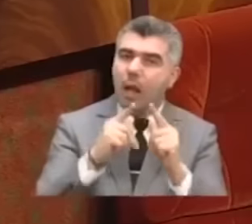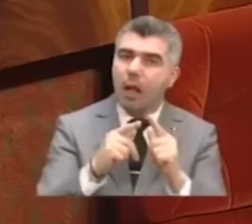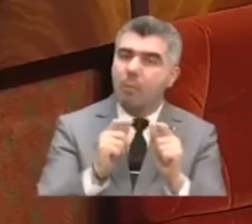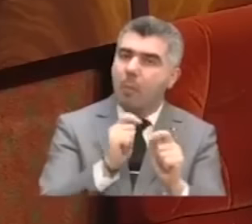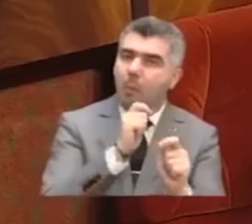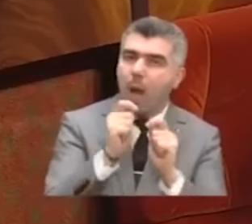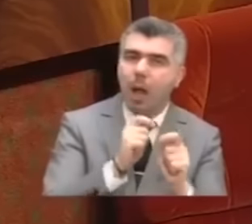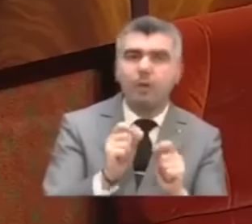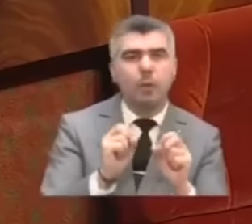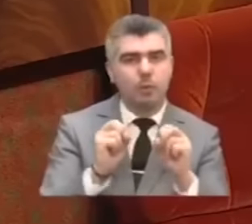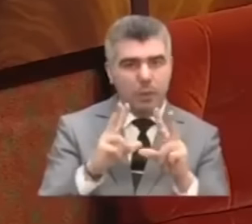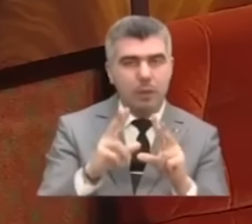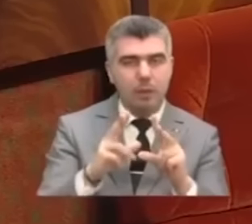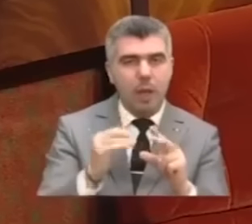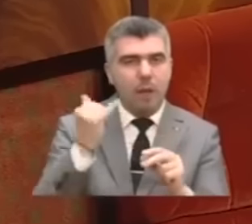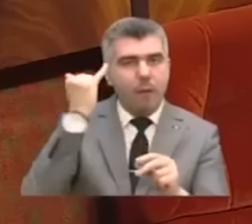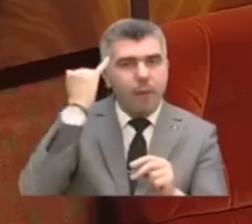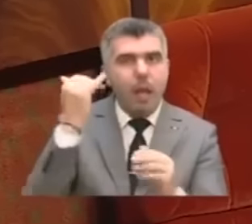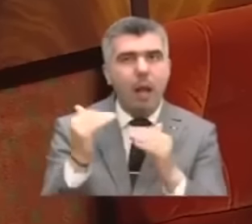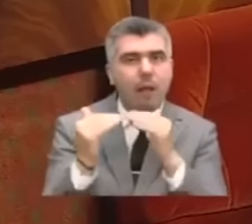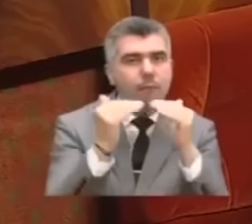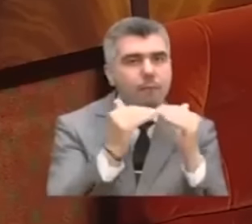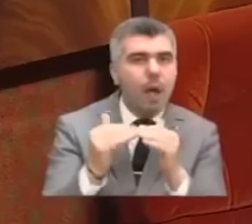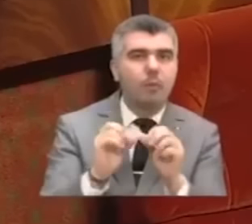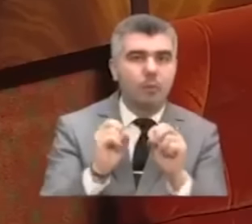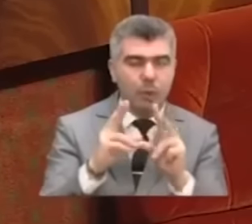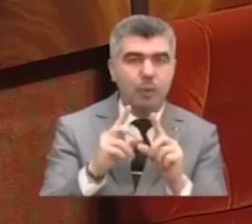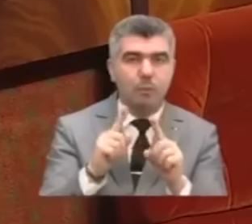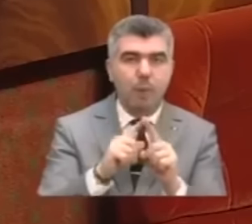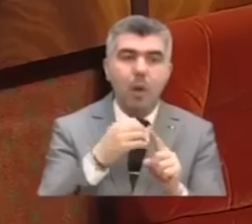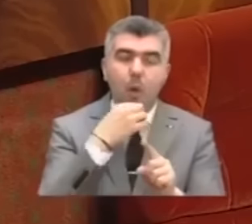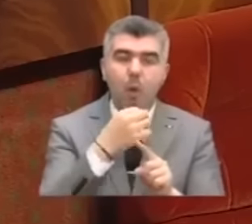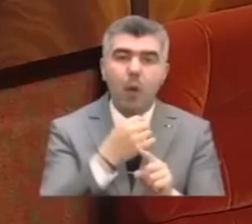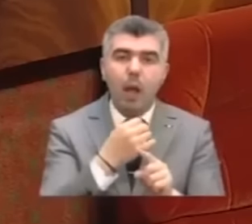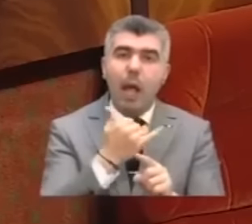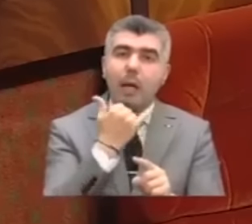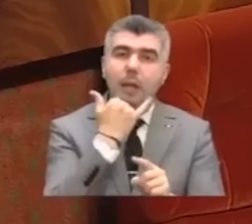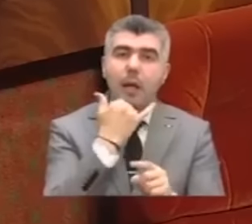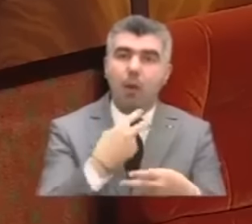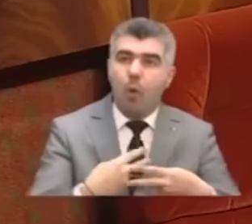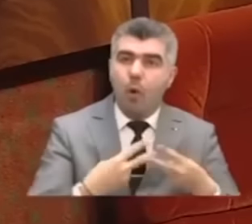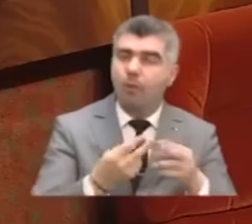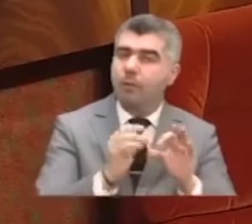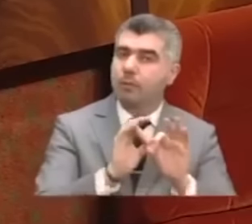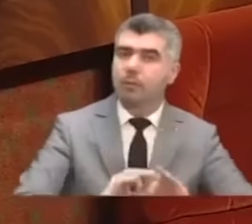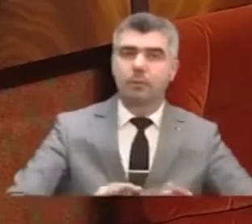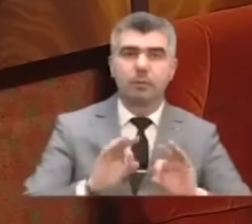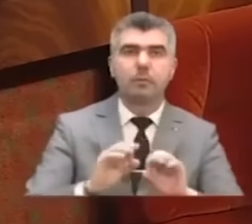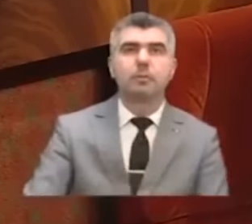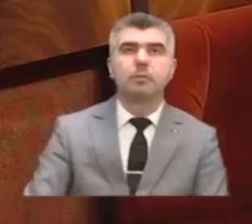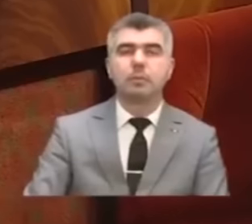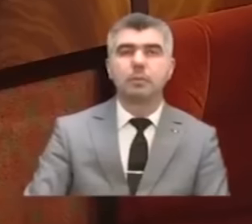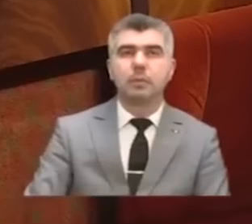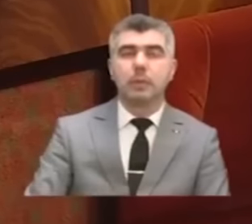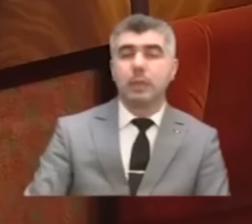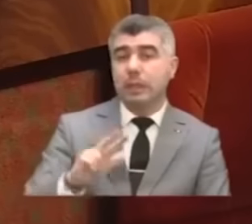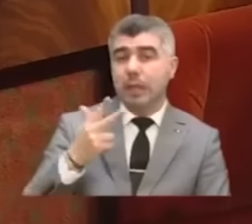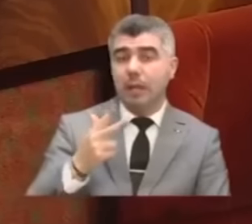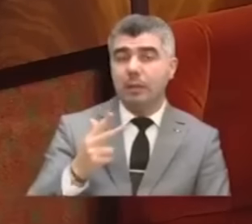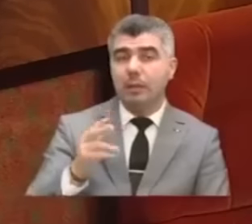طبعا كاين شي افكار اللي نتفقوا عليها، ولكن ما نبقاوش نقولوا شي مسائل اللي ماشي هي حقيقيه. الوغ ثالثا هذا